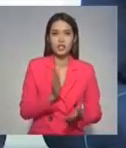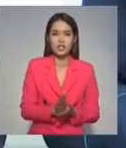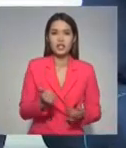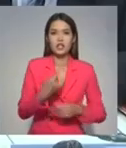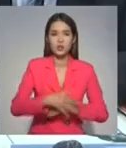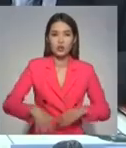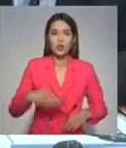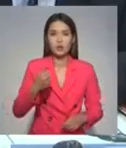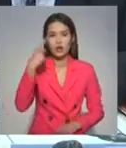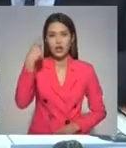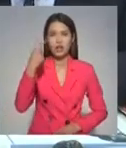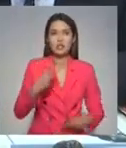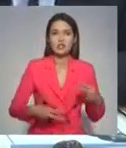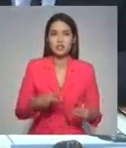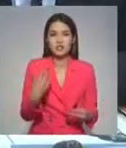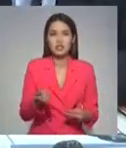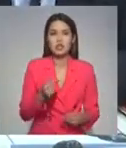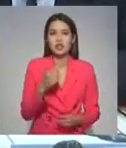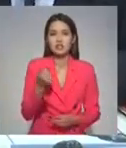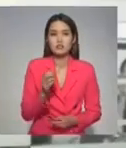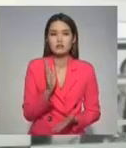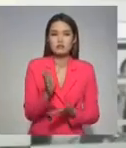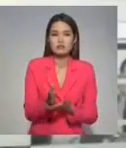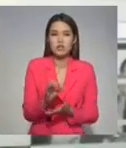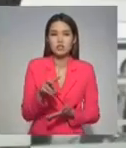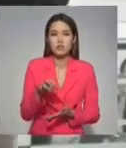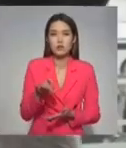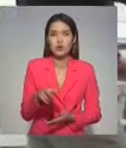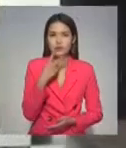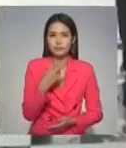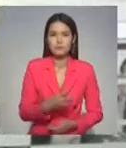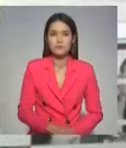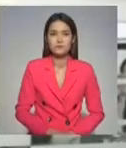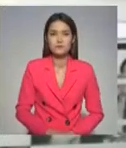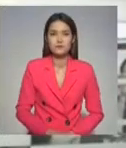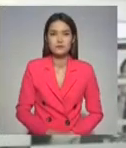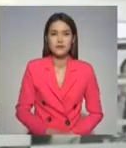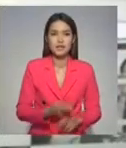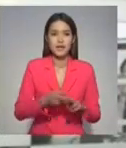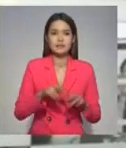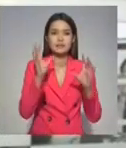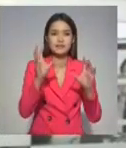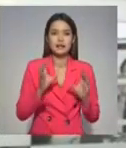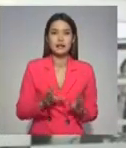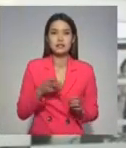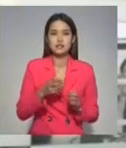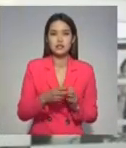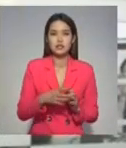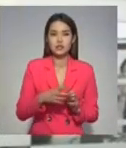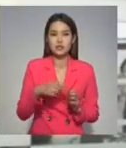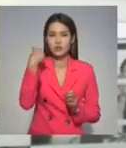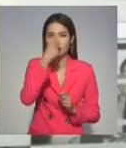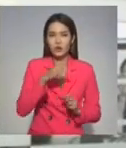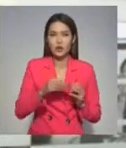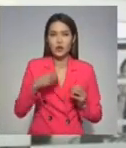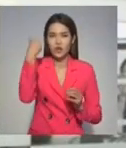алуан, айтуларынша салықтағылар көші-қон заңына иек артуда. Бірақ бұл заңнама 2012-ден бері бар, не 10